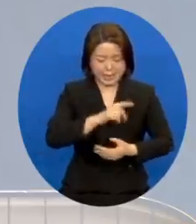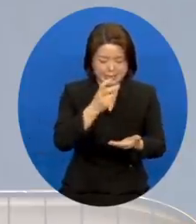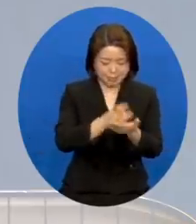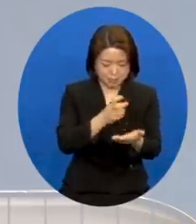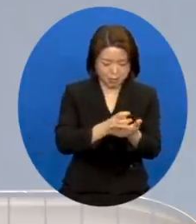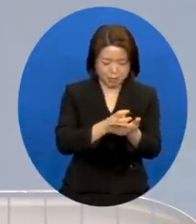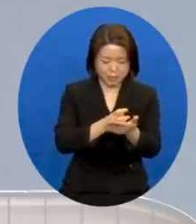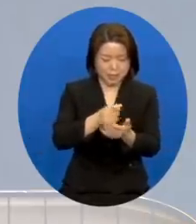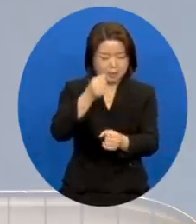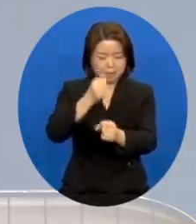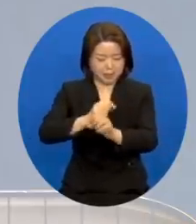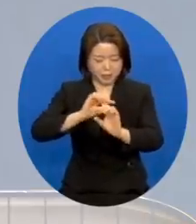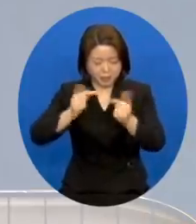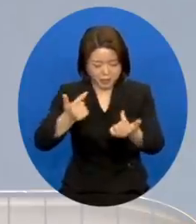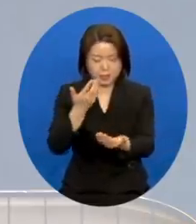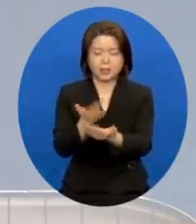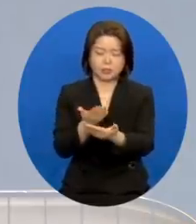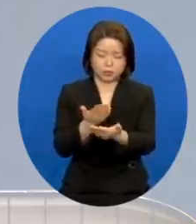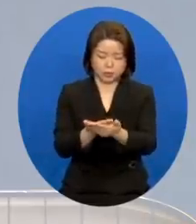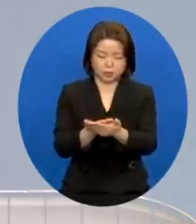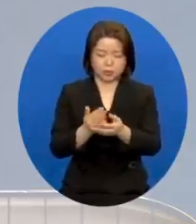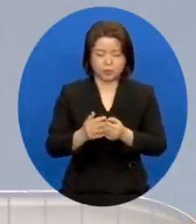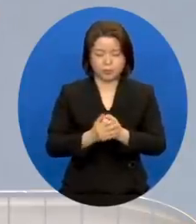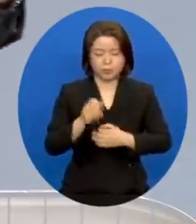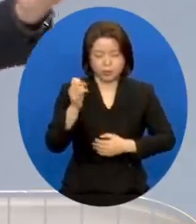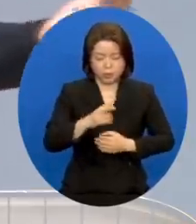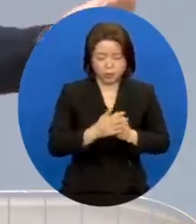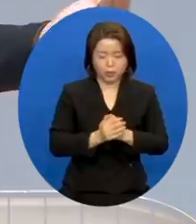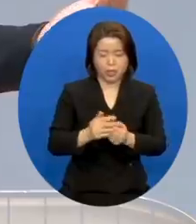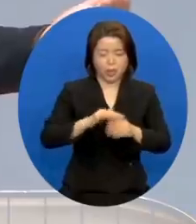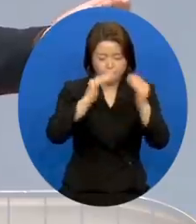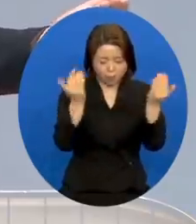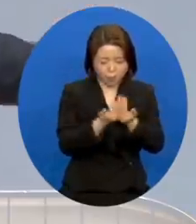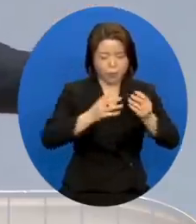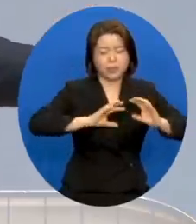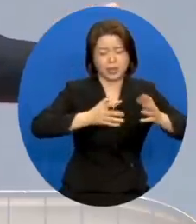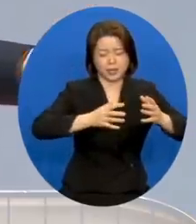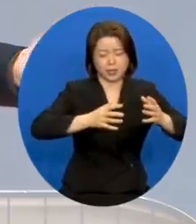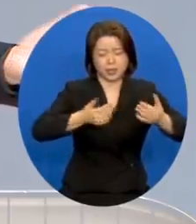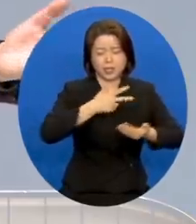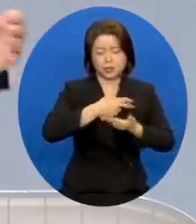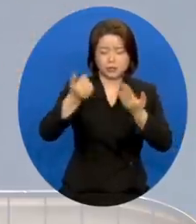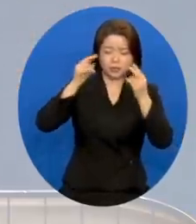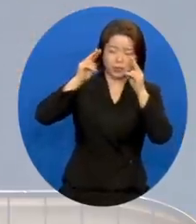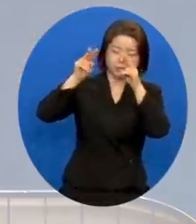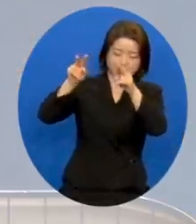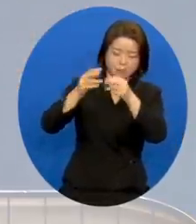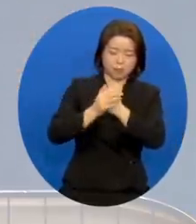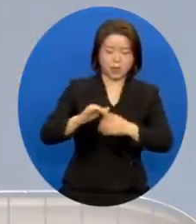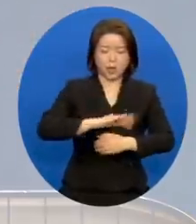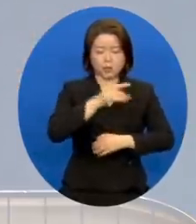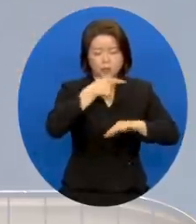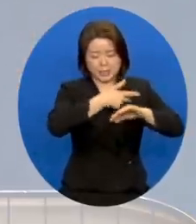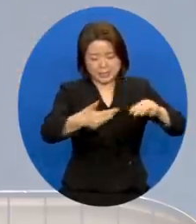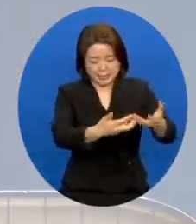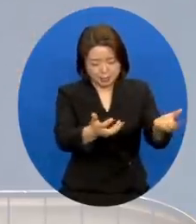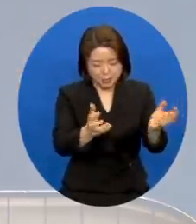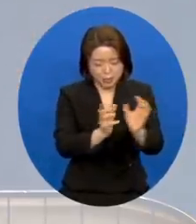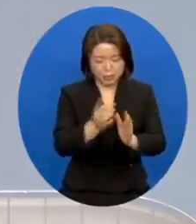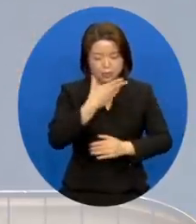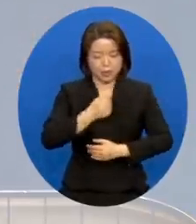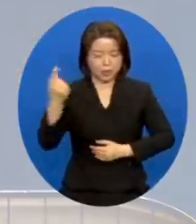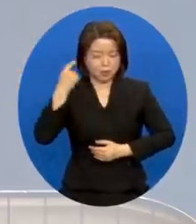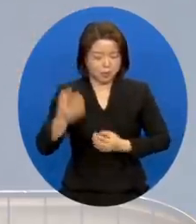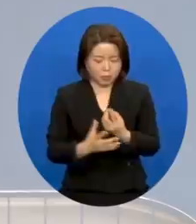재정 되지 못하게 하시고 주님 온 나라가 주를 바라보며 우리 민족이 복음으로